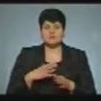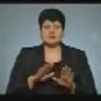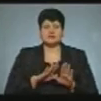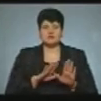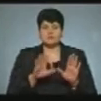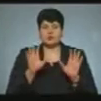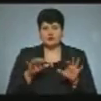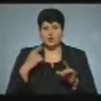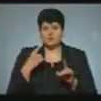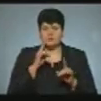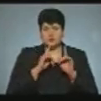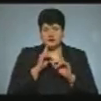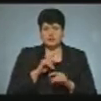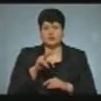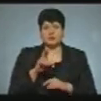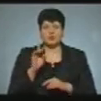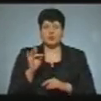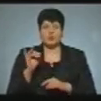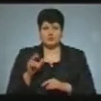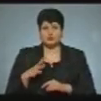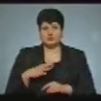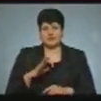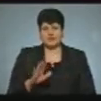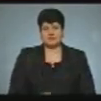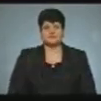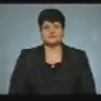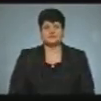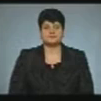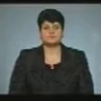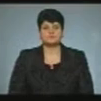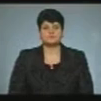голови обласної ради Любомира Крупу. Дочекайтеся.